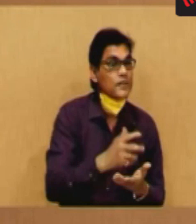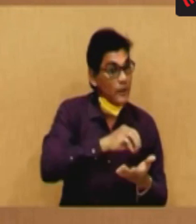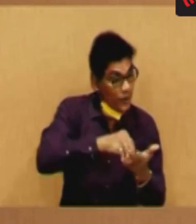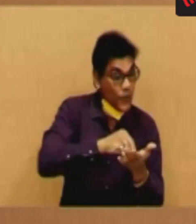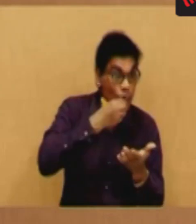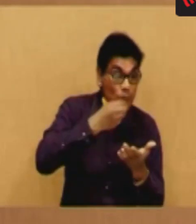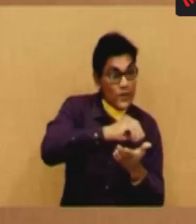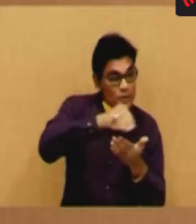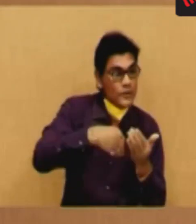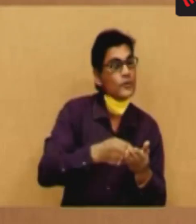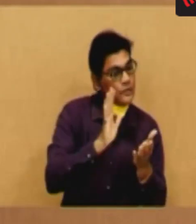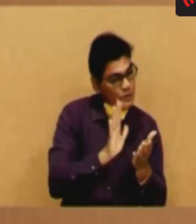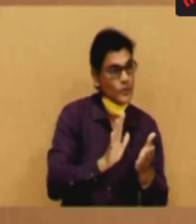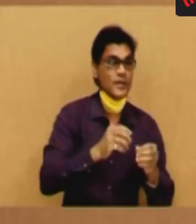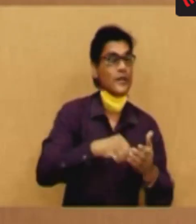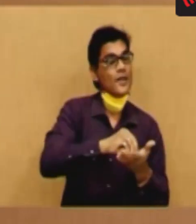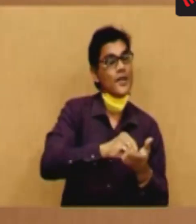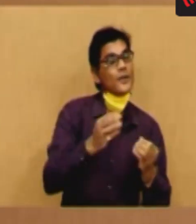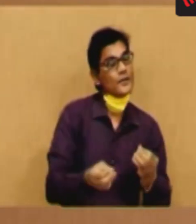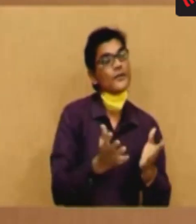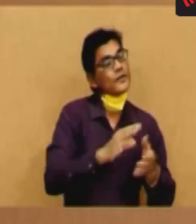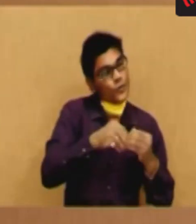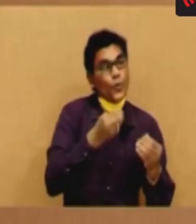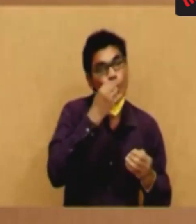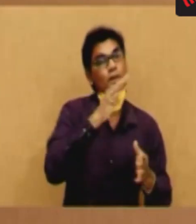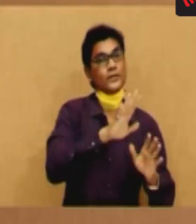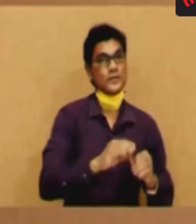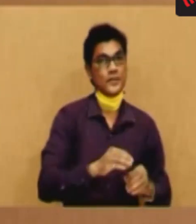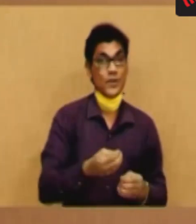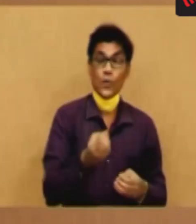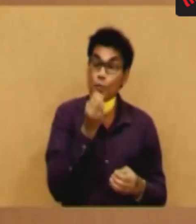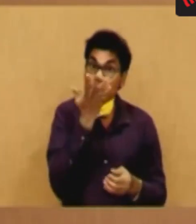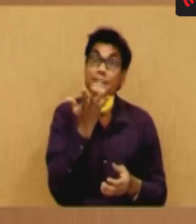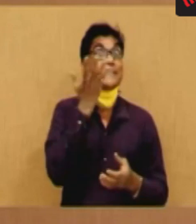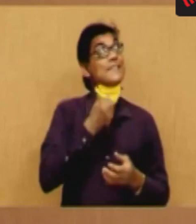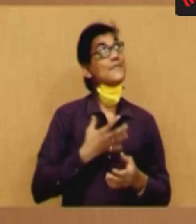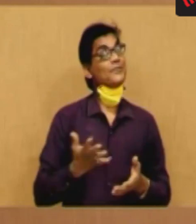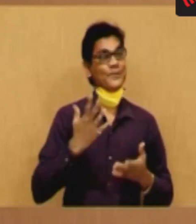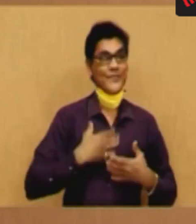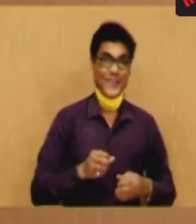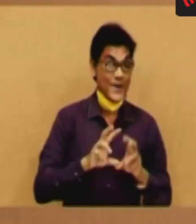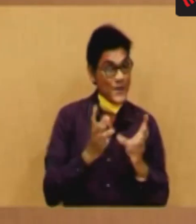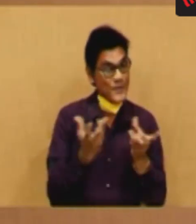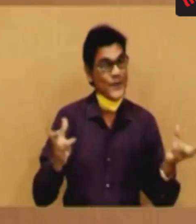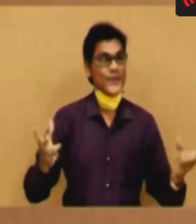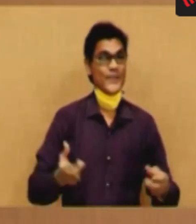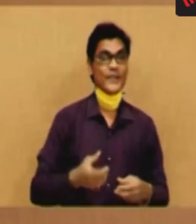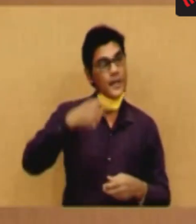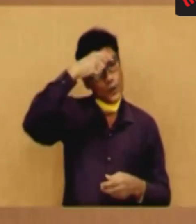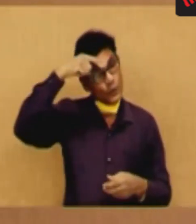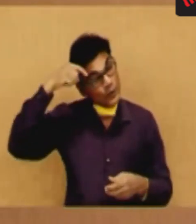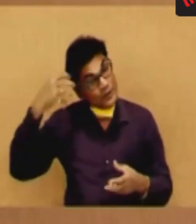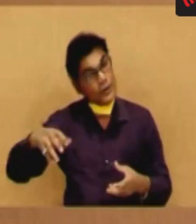ତାଙ୍କର ମନ ପାଇଲା ଭଳିଆ ଗୋଟେ ଜିନିଷ ତାଙ୍କୁ ସବୁଦିନ କରିକି ଖୁଆନ୍ତୁ। ସୁଷମ ଖାଦ୍ୟଟି ଖୁଆନ୍ତୁ ଫଳମୂଳ ଖୁଆନ୍ତୁ। ଖରାଦିନ